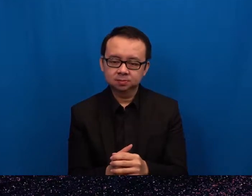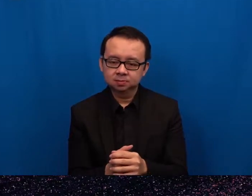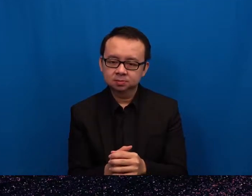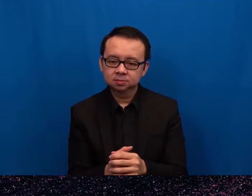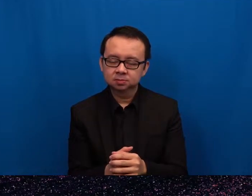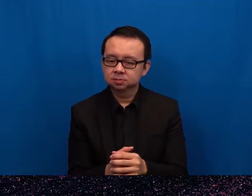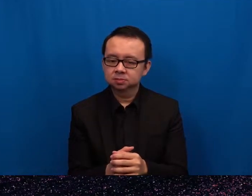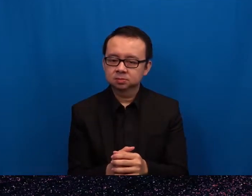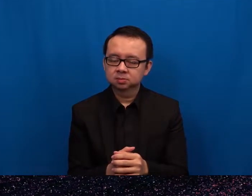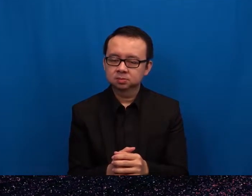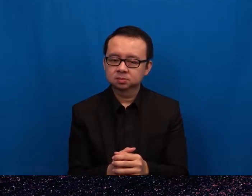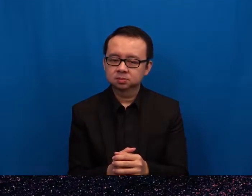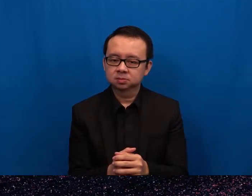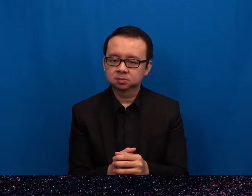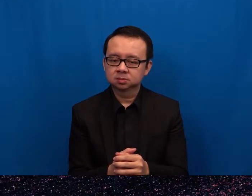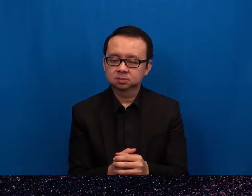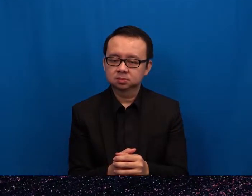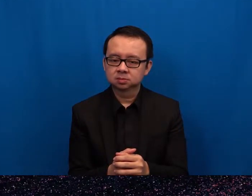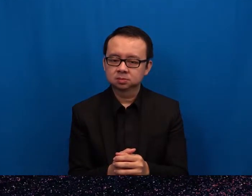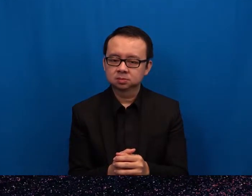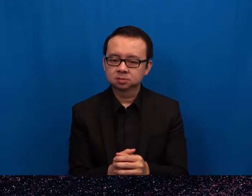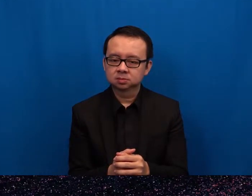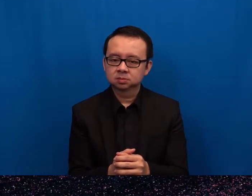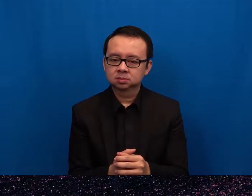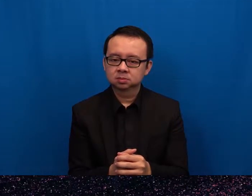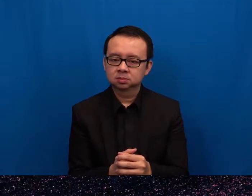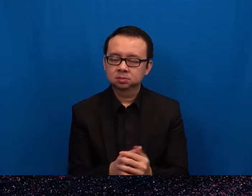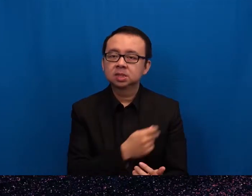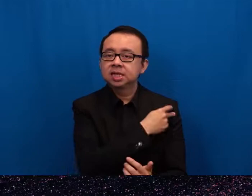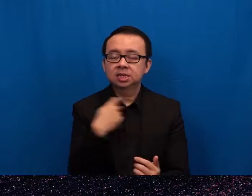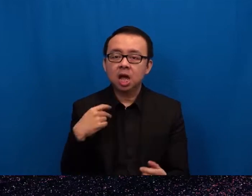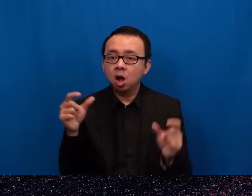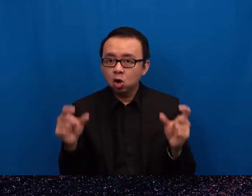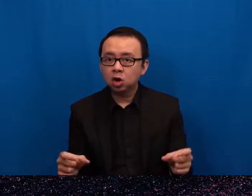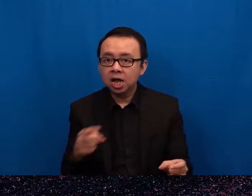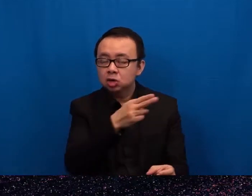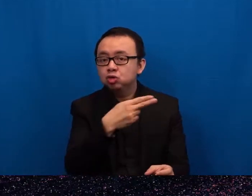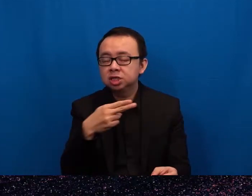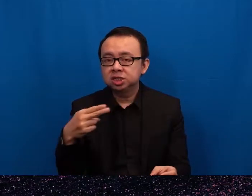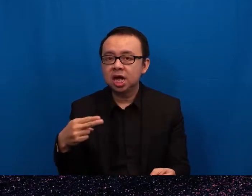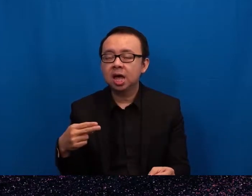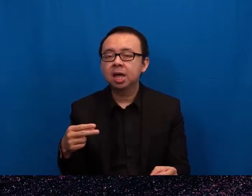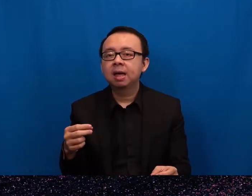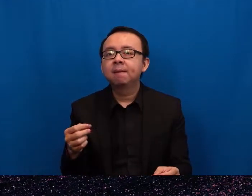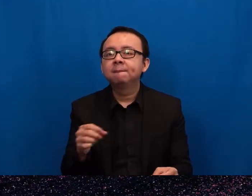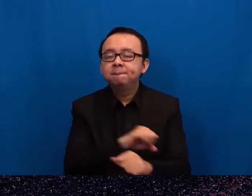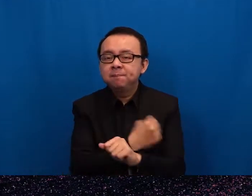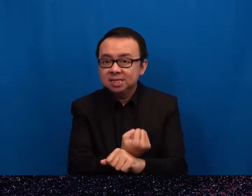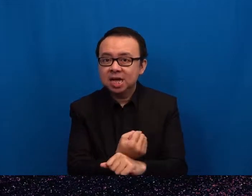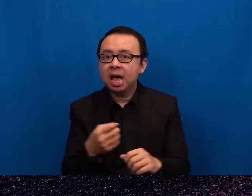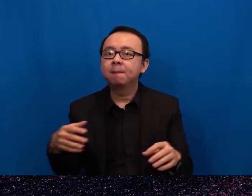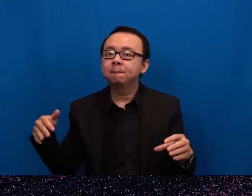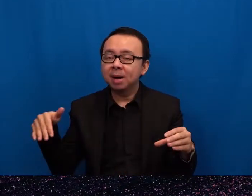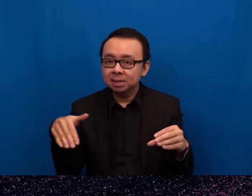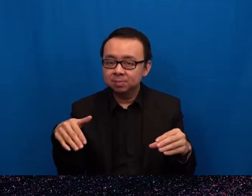Kita ini orang Indo, sangat gampang masuk ke culture orang lain. Tuhan sudah menciptakan kita dengan kemampuan seperti itu.